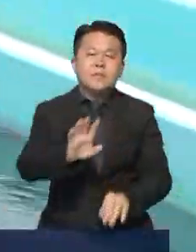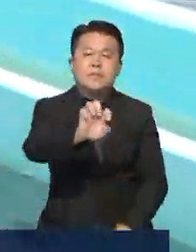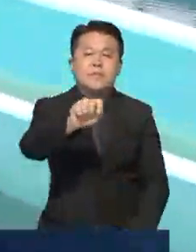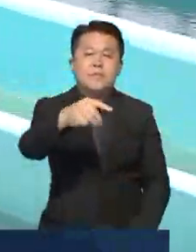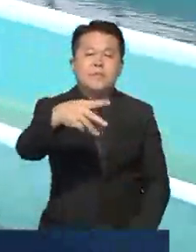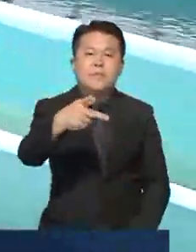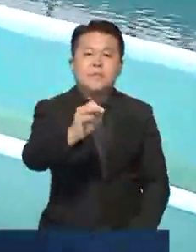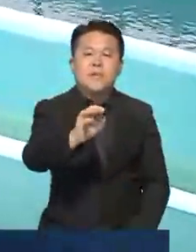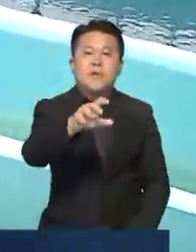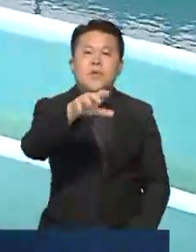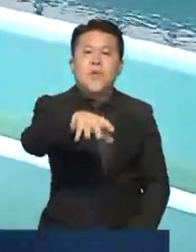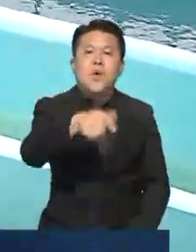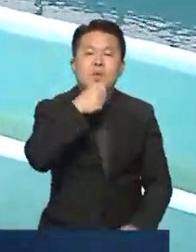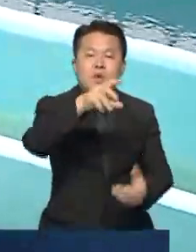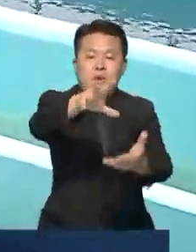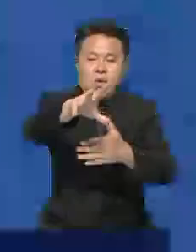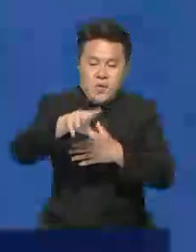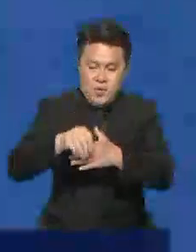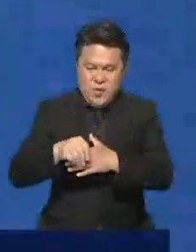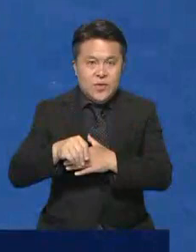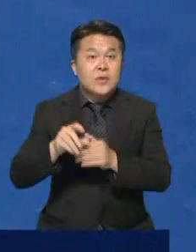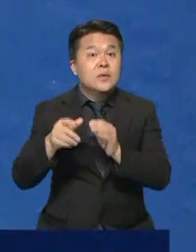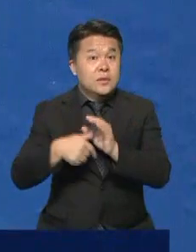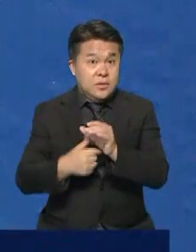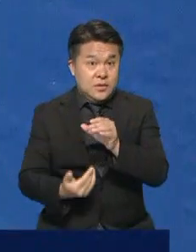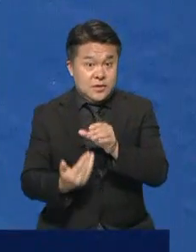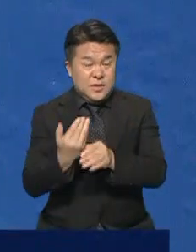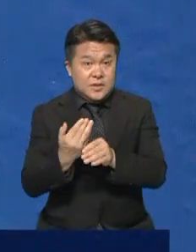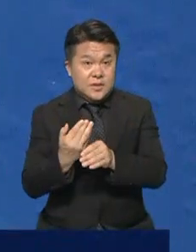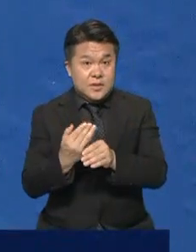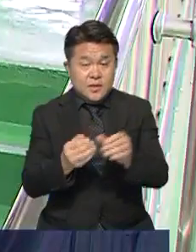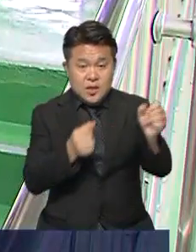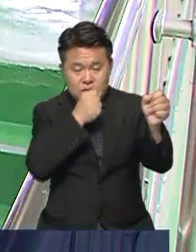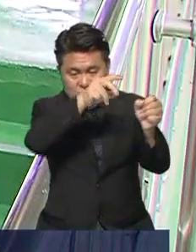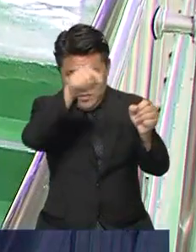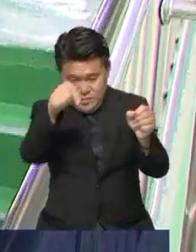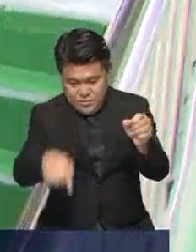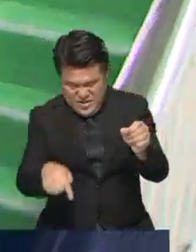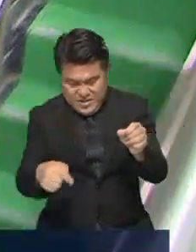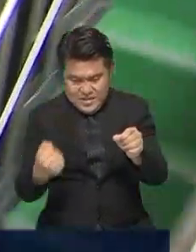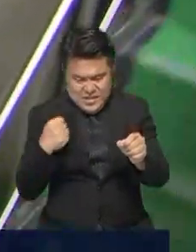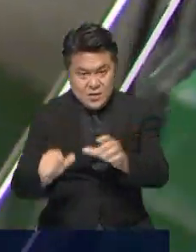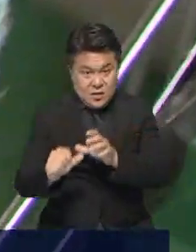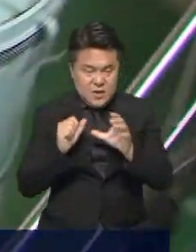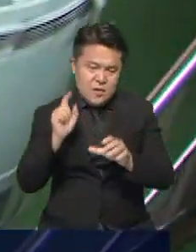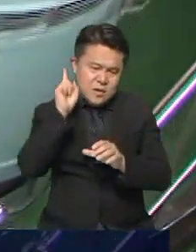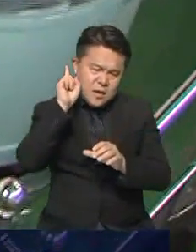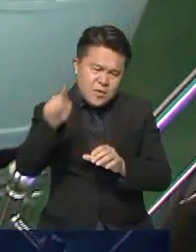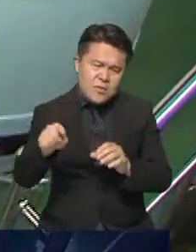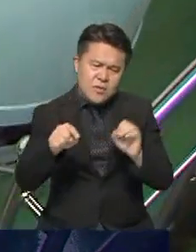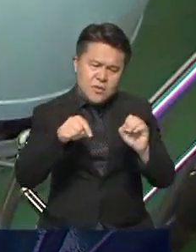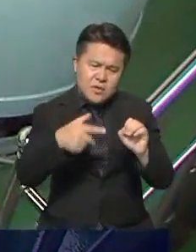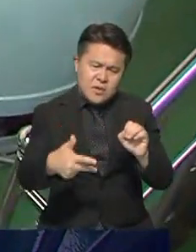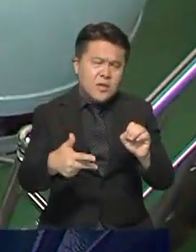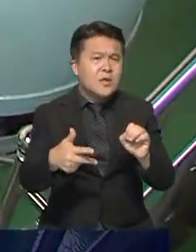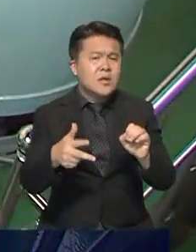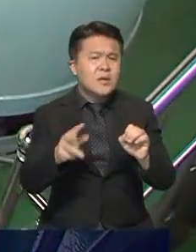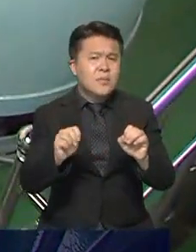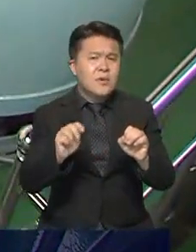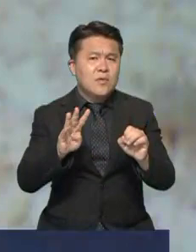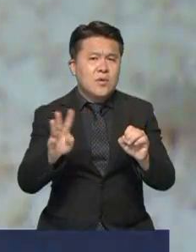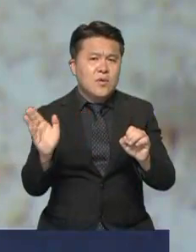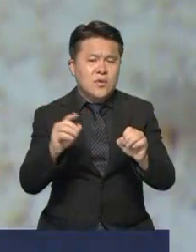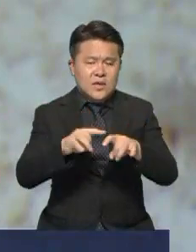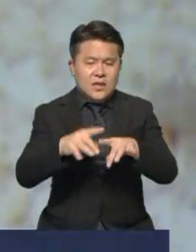팔당댐에서 정수장으로 물이 유입되면서 발생하는 낙차 수압을 이용해 하루 0.7메가와트 규모의 전기를